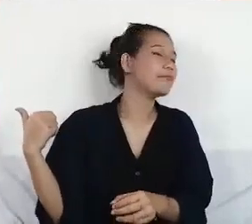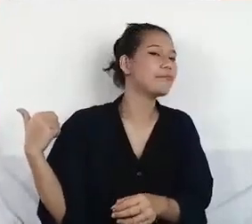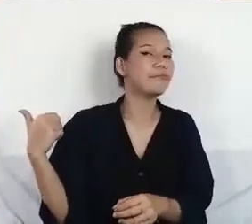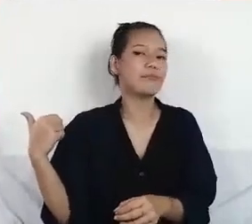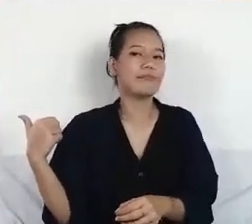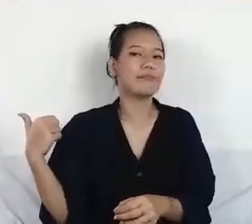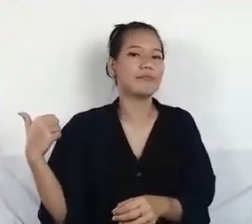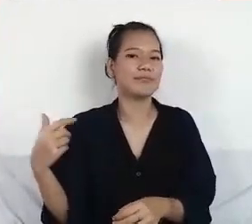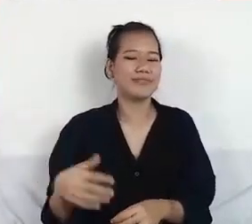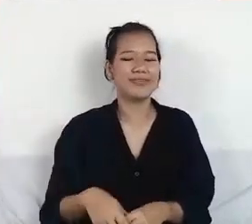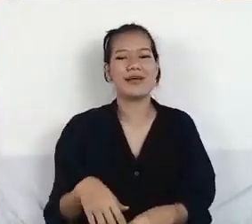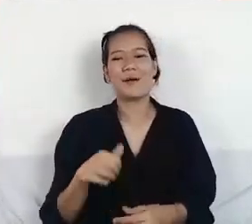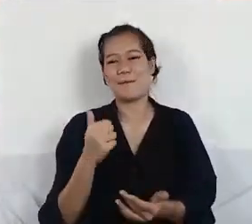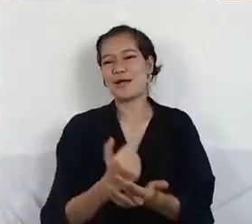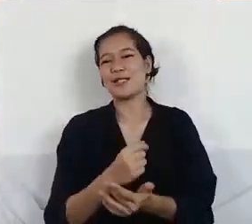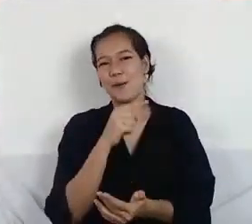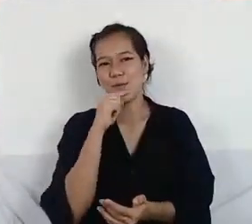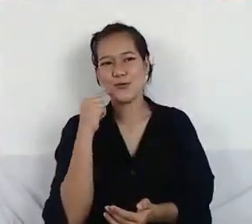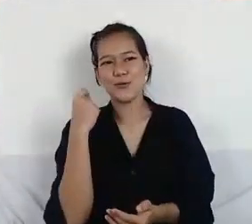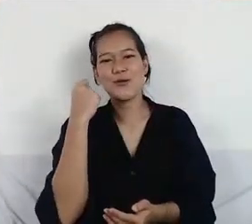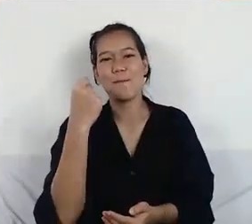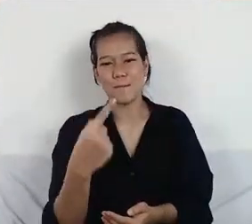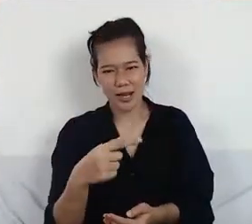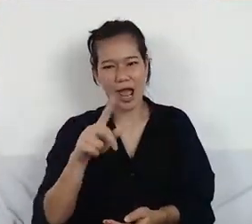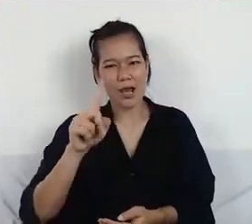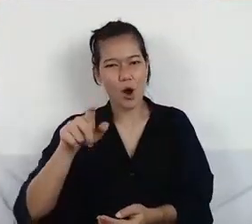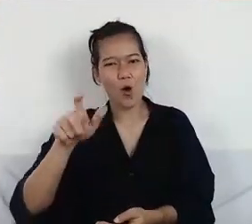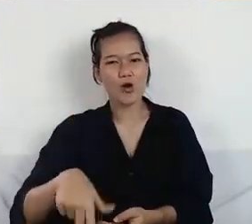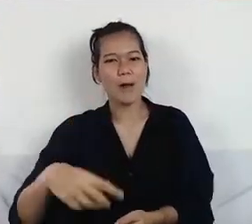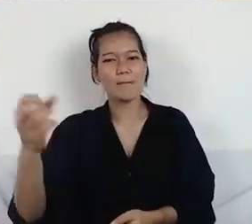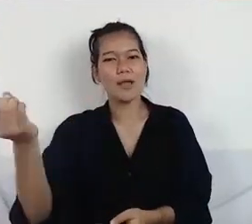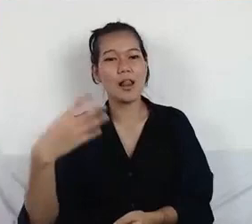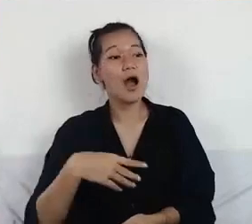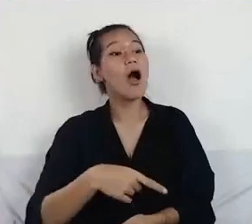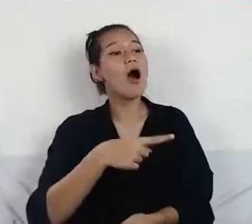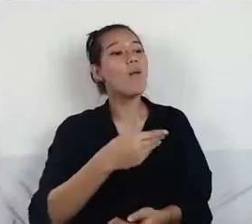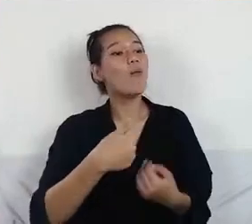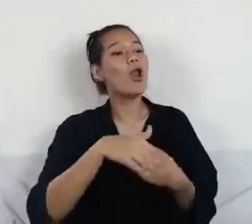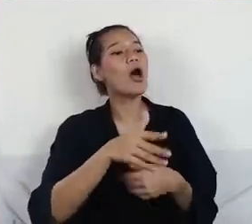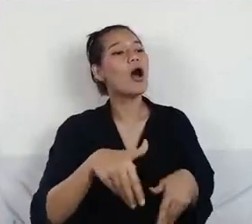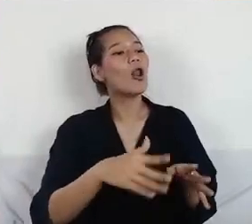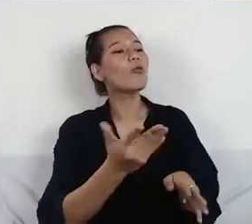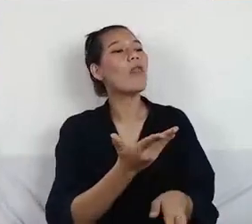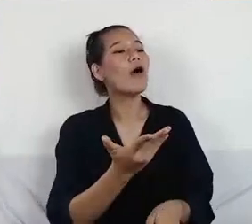Minggu depan pasti ada yang mengatakan, Pak Guru nanti pulang lewat mana? Kan gitu kan?